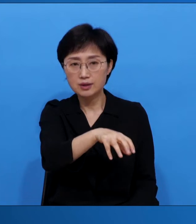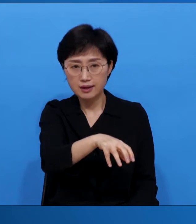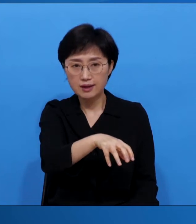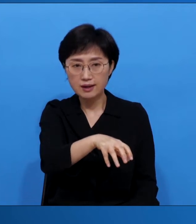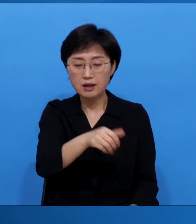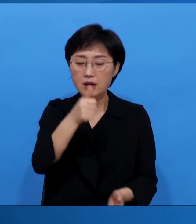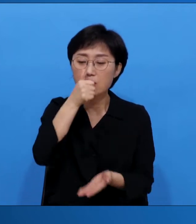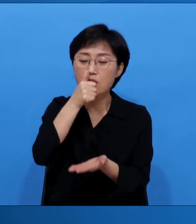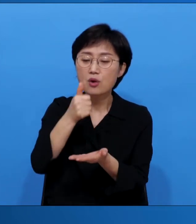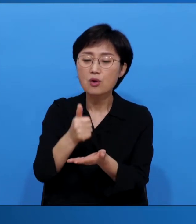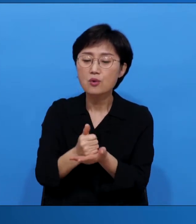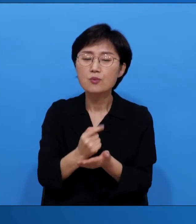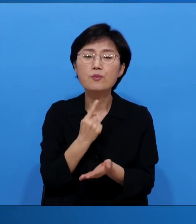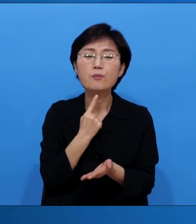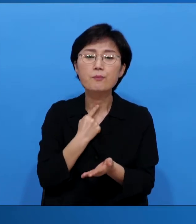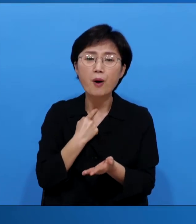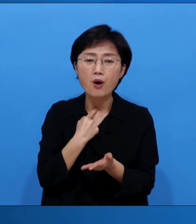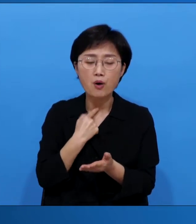위에